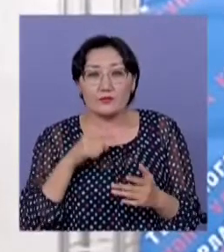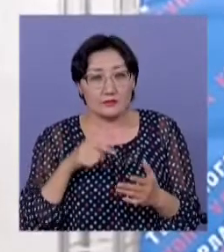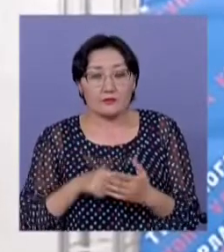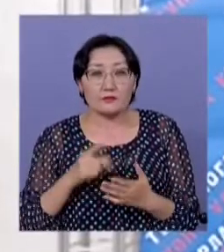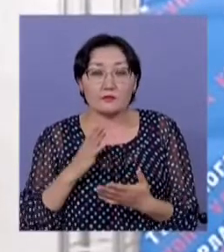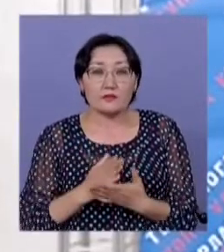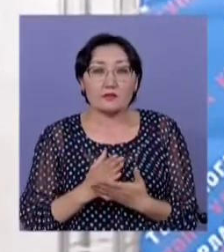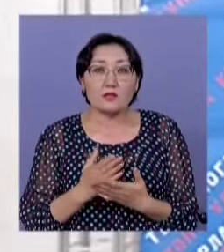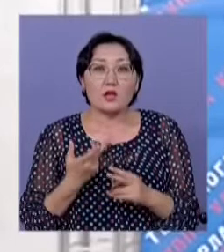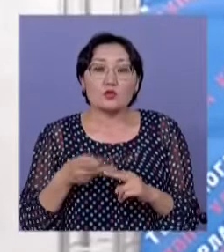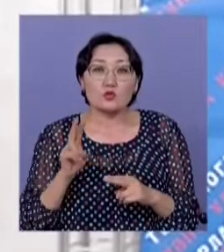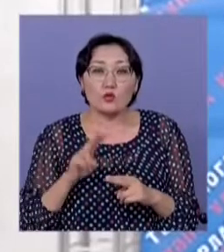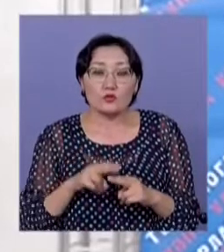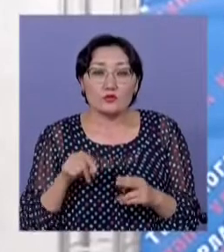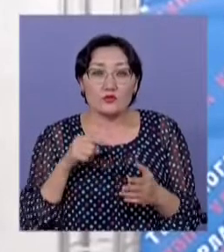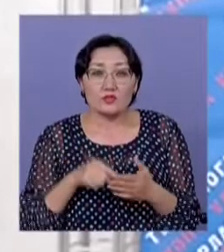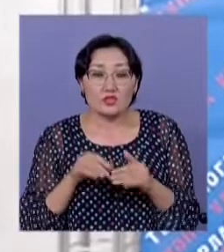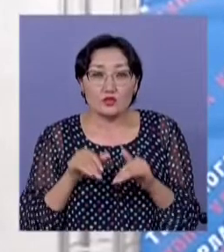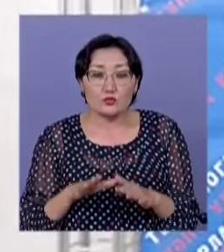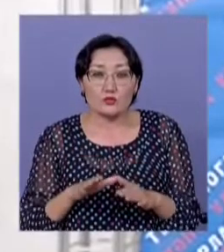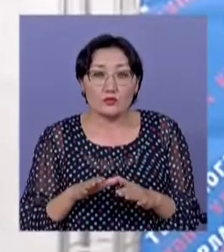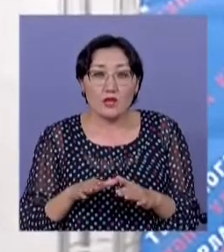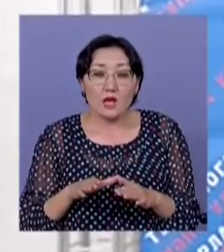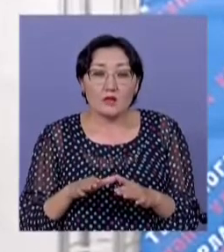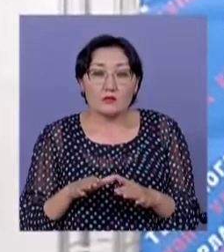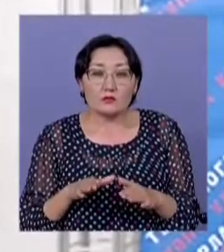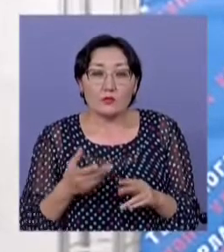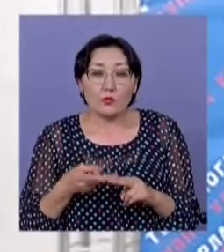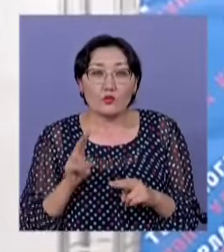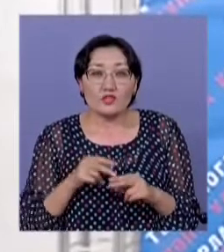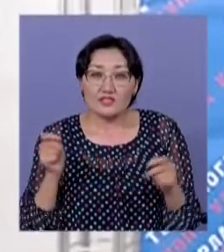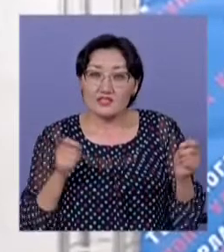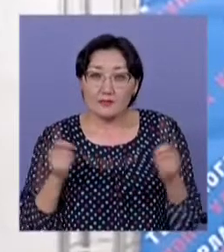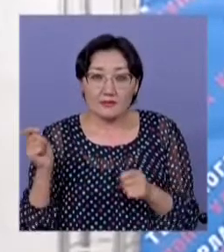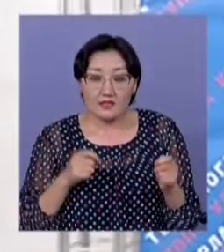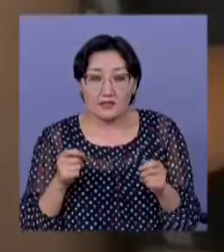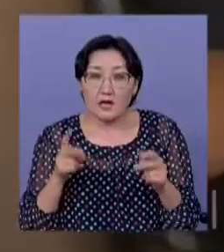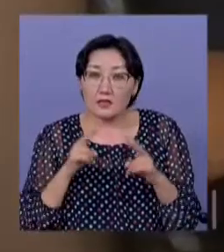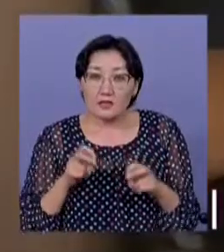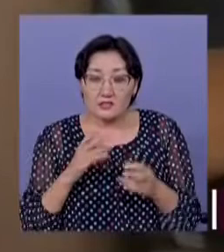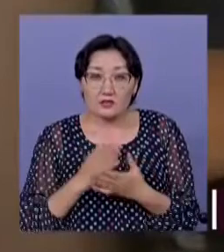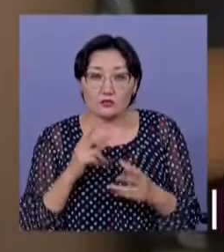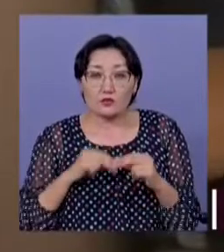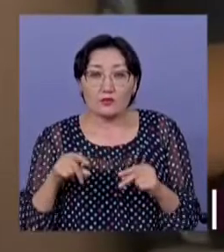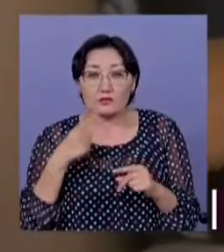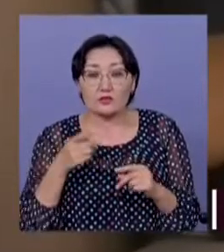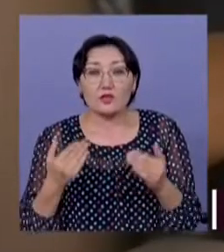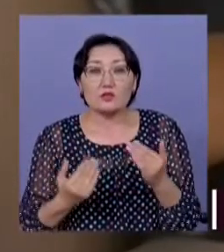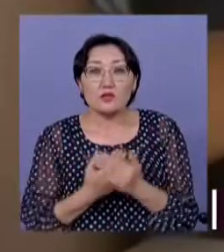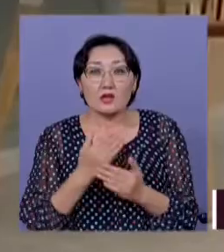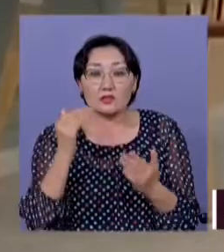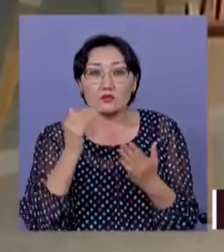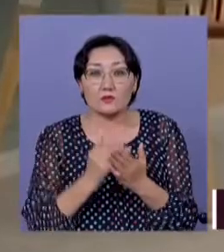бар. Сол қиындықтарды шешудің жолын осы семинарда қарастырдық. Мұғалімдердің айтуынша жаңартылған